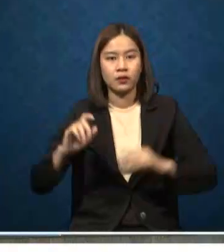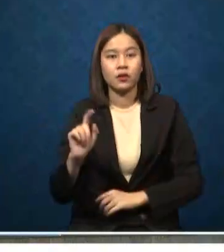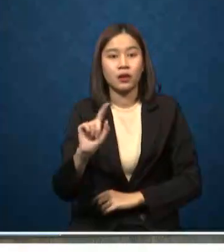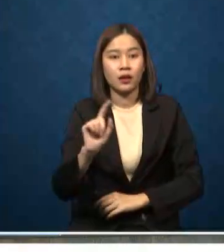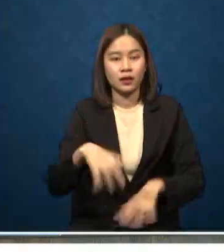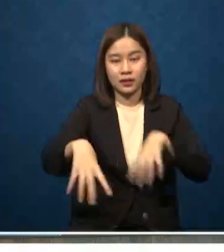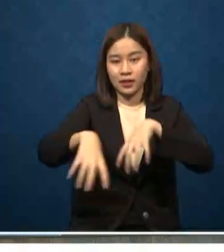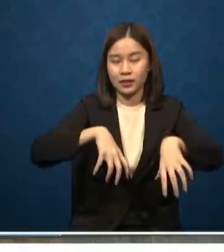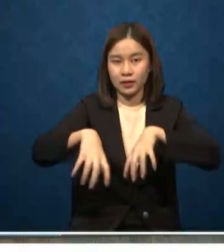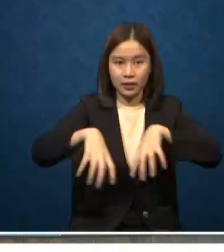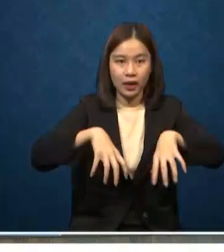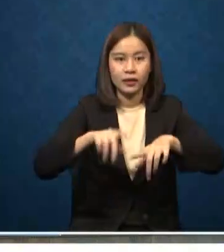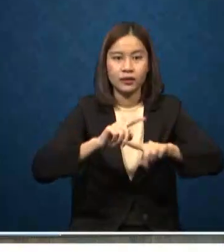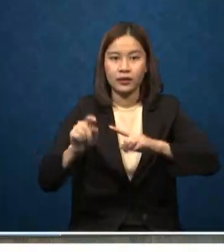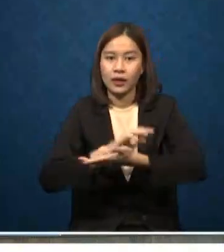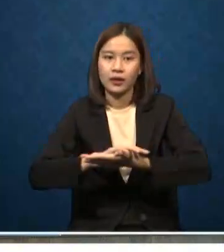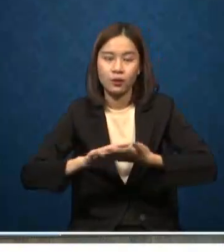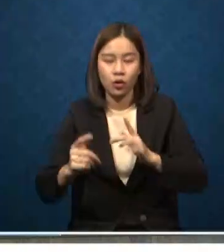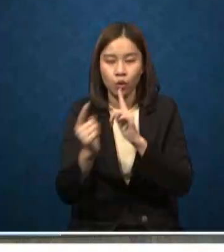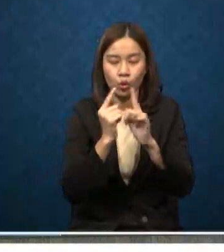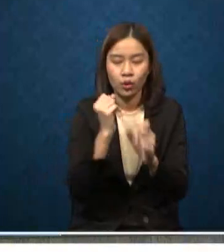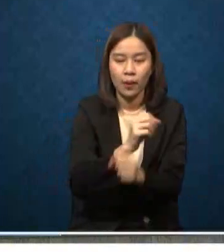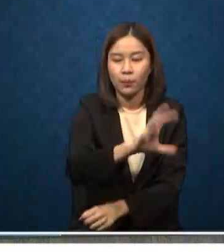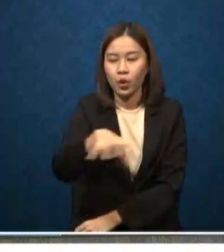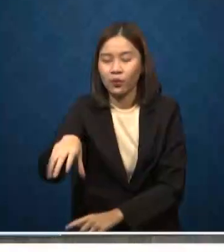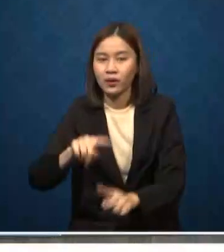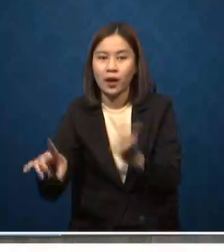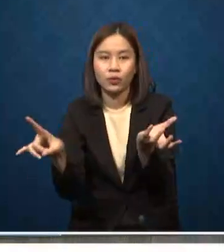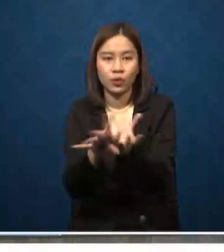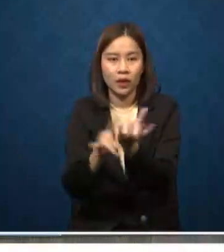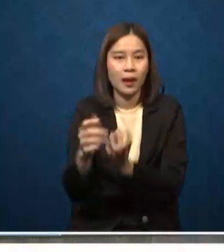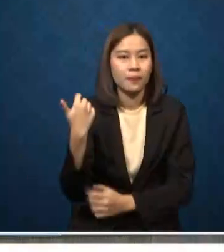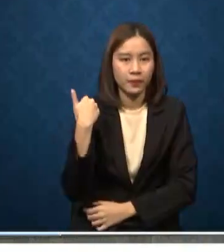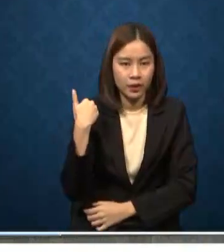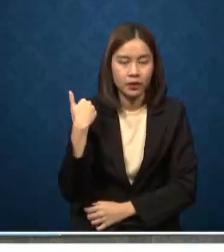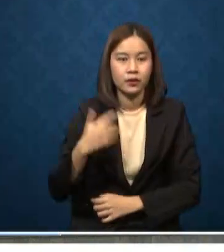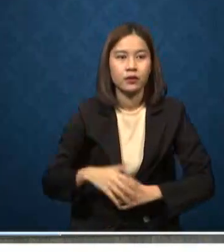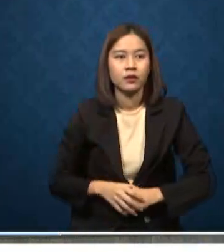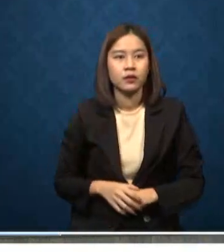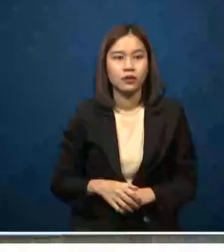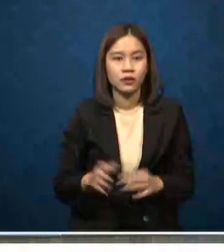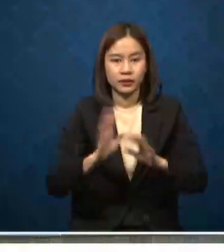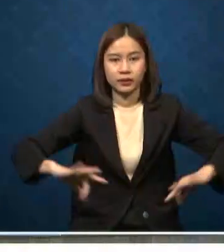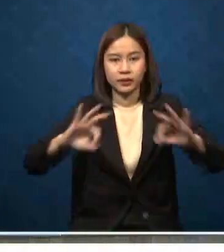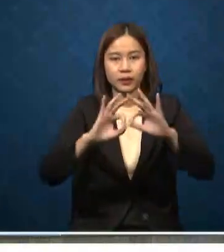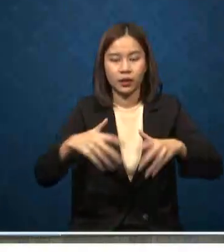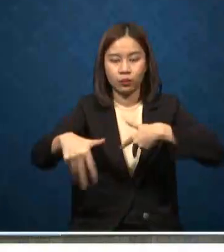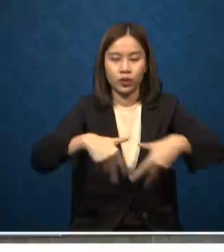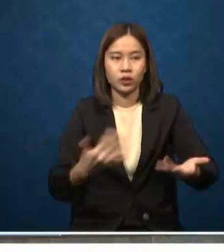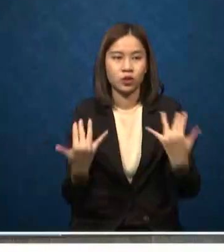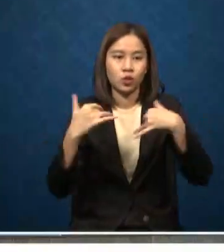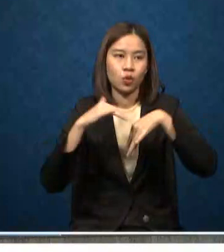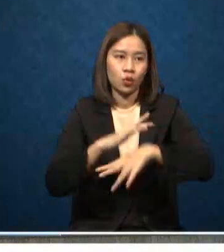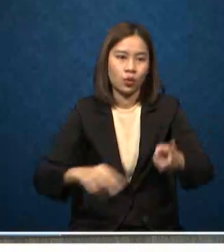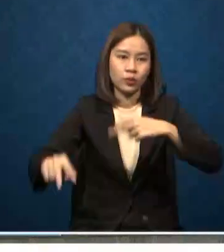เบียบและประสานการทำงานของหน่วยงานให้มีประสิทธิภาพรวมทั้งที่สำคัญคือการมีส่วนร่วมของประชาชนในการตร